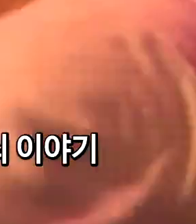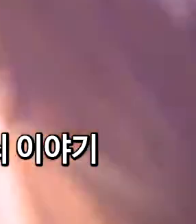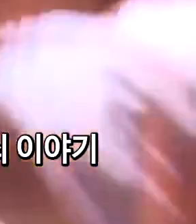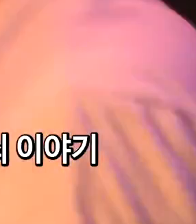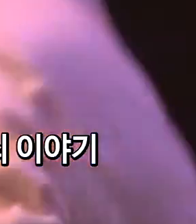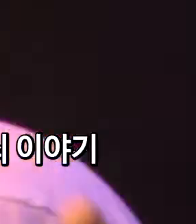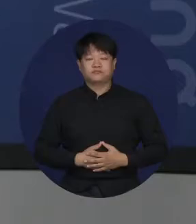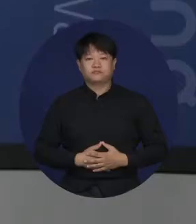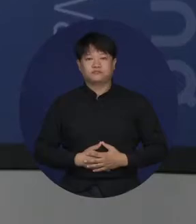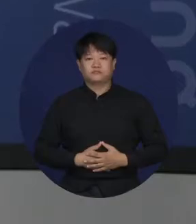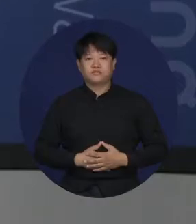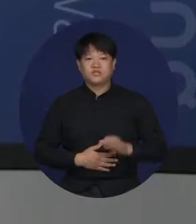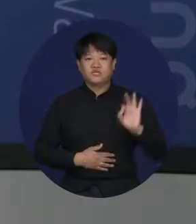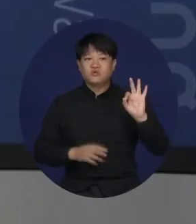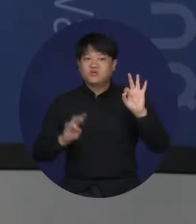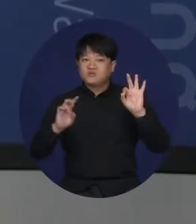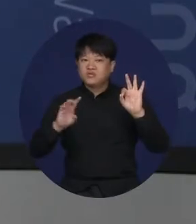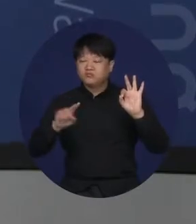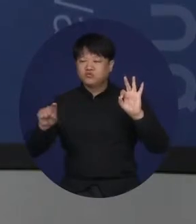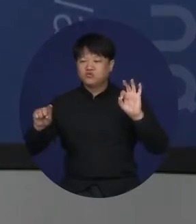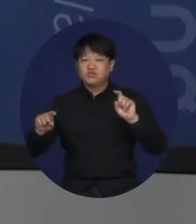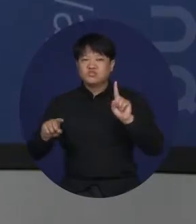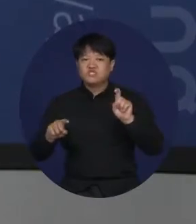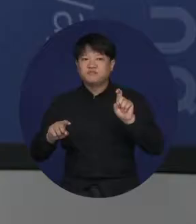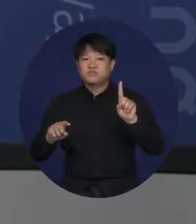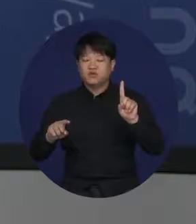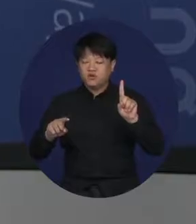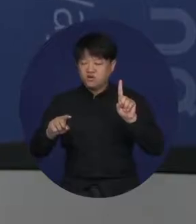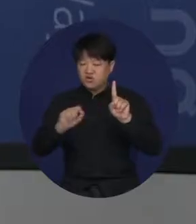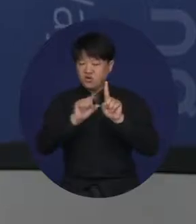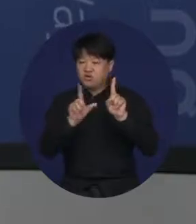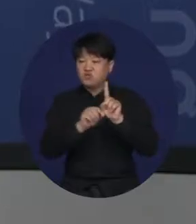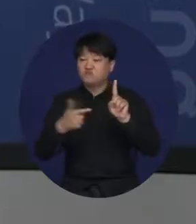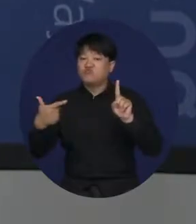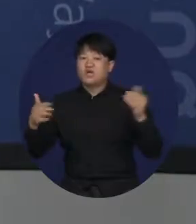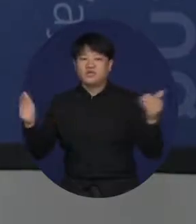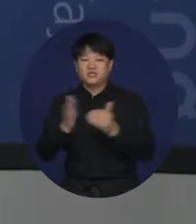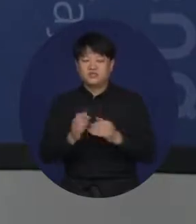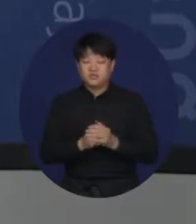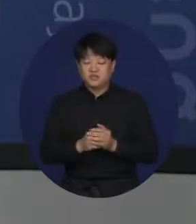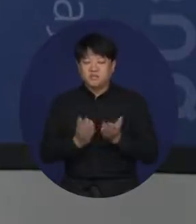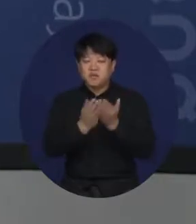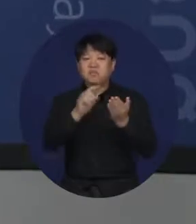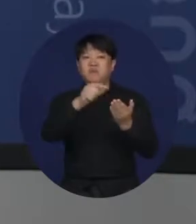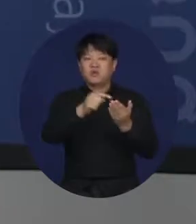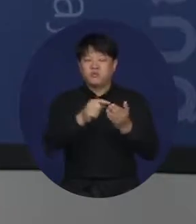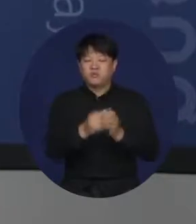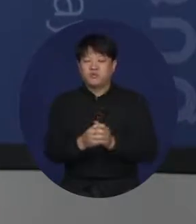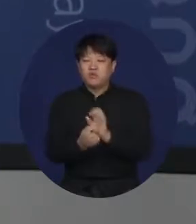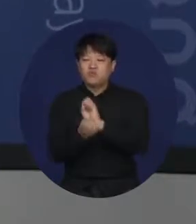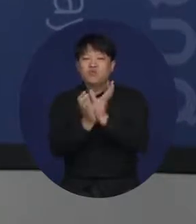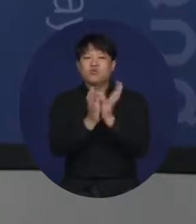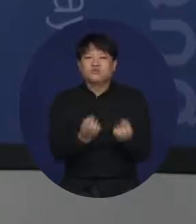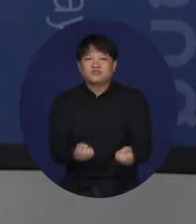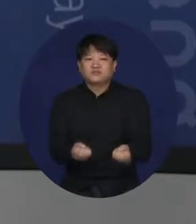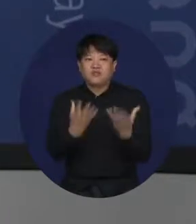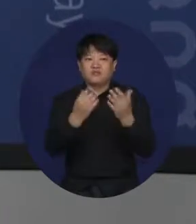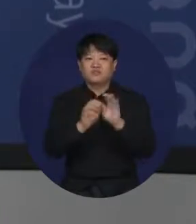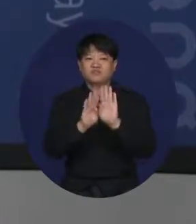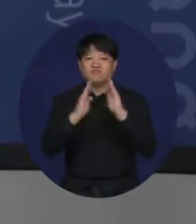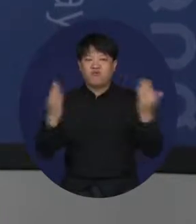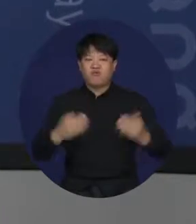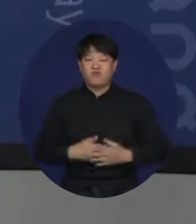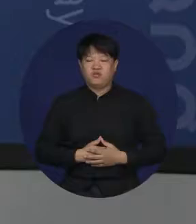wee 10월 24일부터 11월 6일까지 대머리 마을에서는 가을이 주는 사물 국화꽃